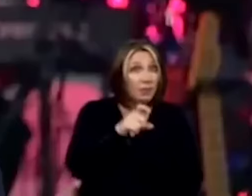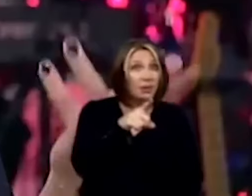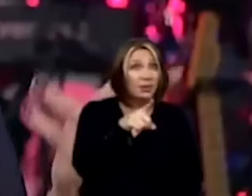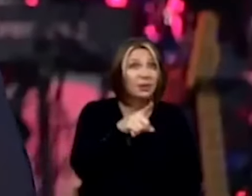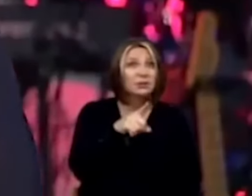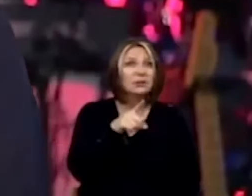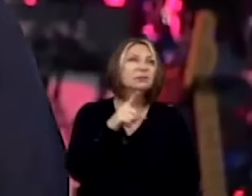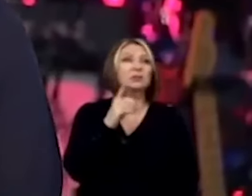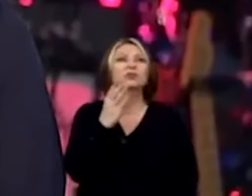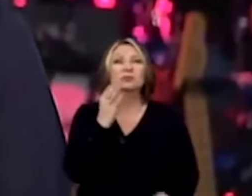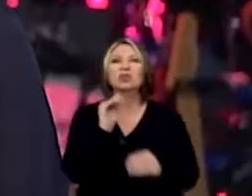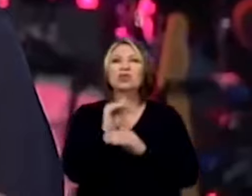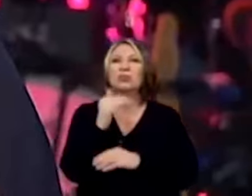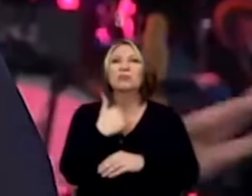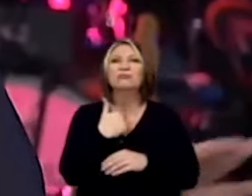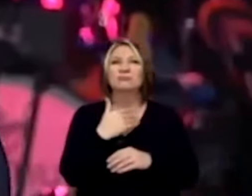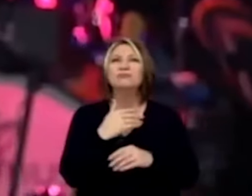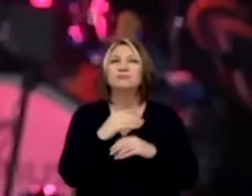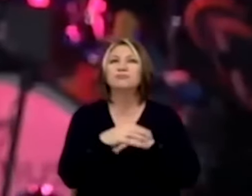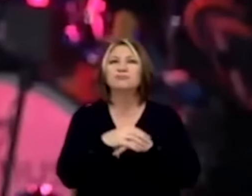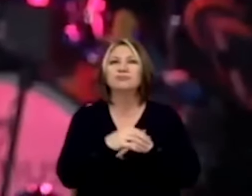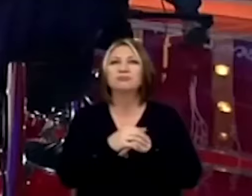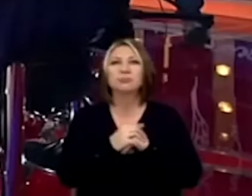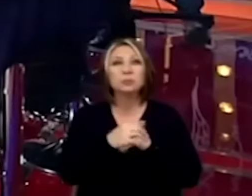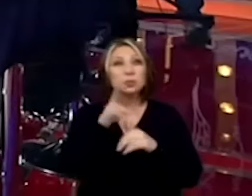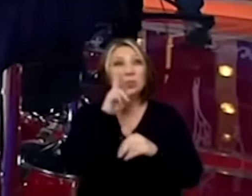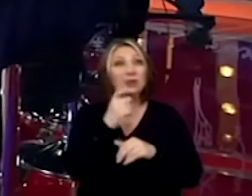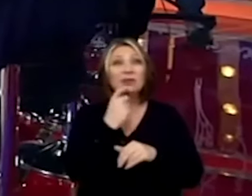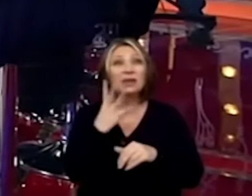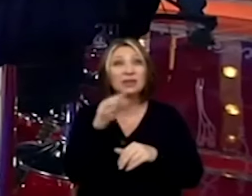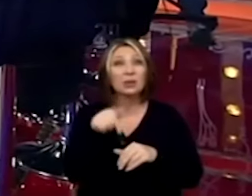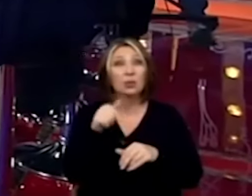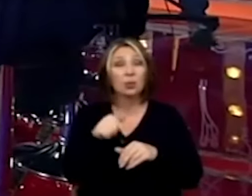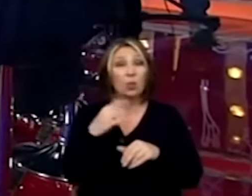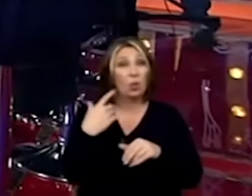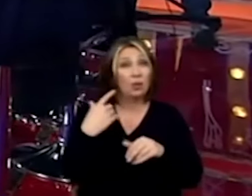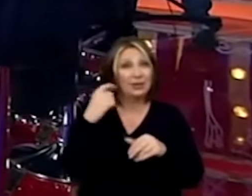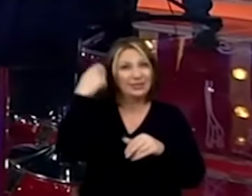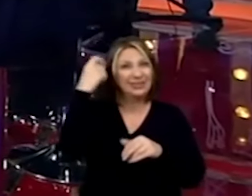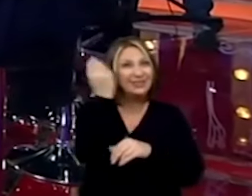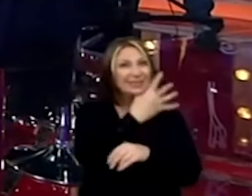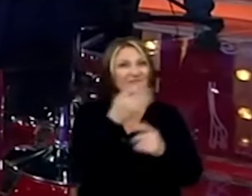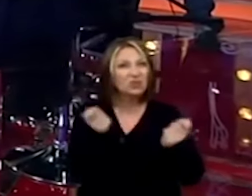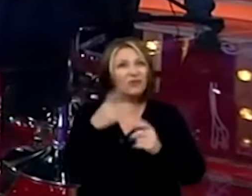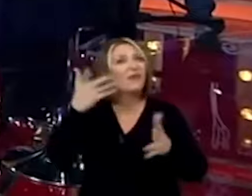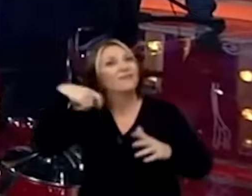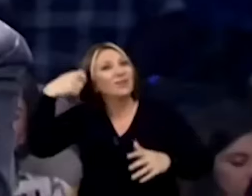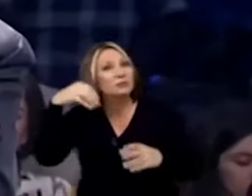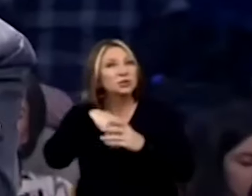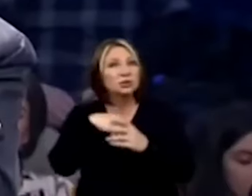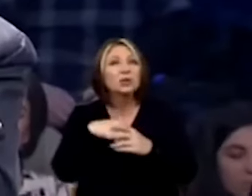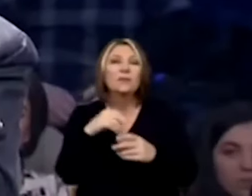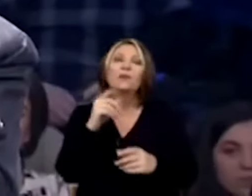mi? %100 hissetmişimdir canım. Bazen de böyle... Son yıllarda bu özellikle diziyle ilgili çalışmalarda ya da film